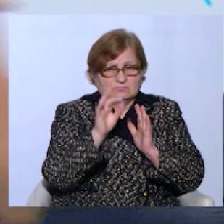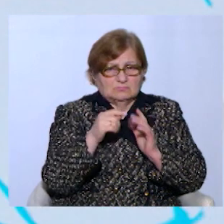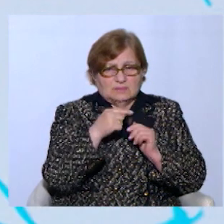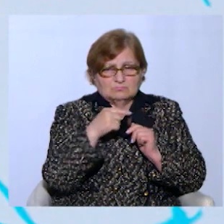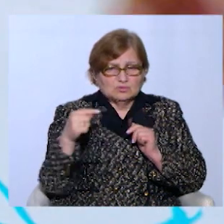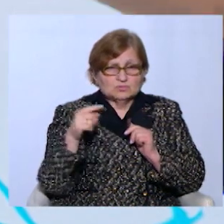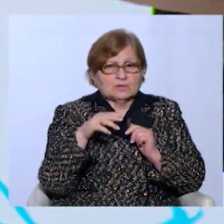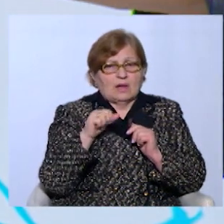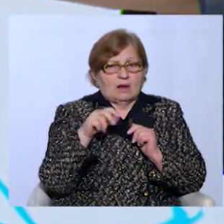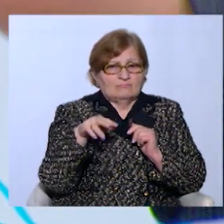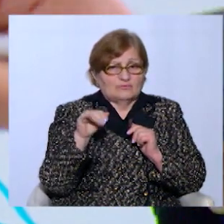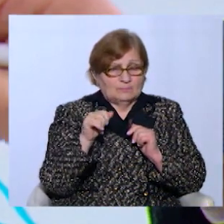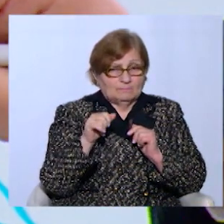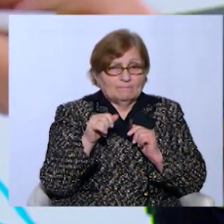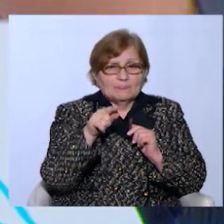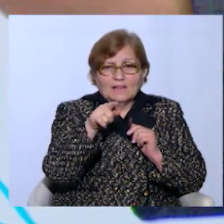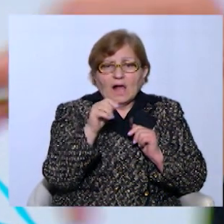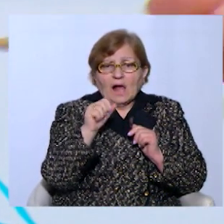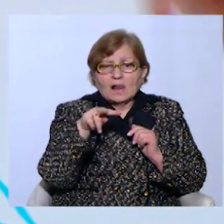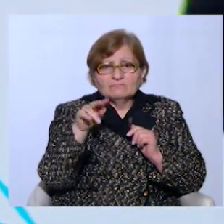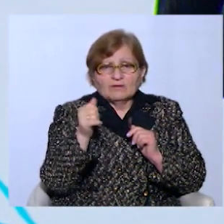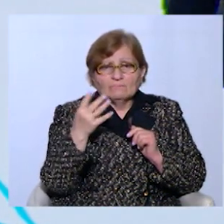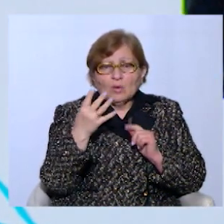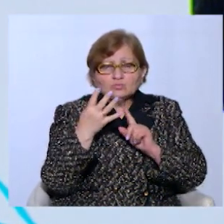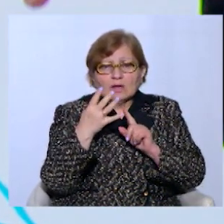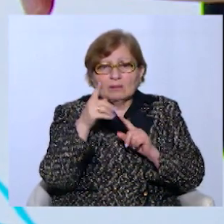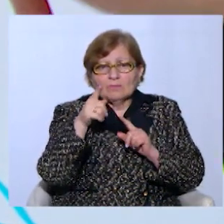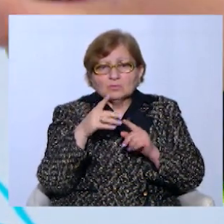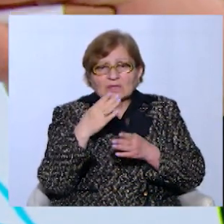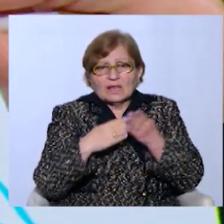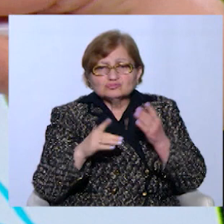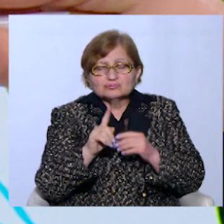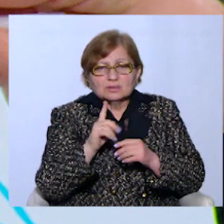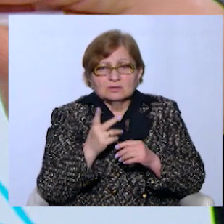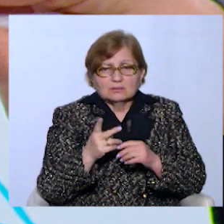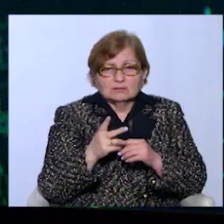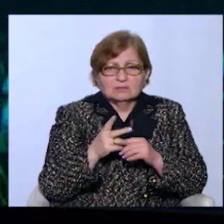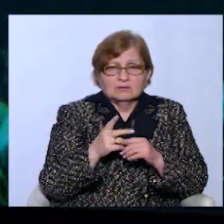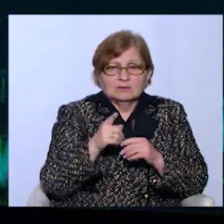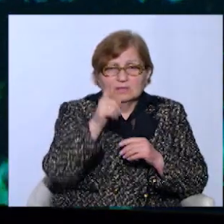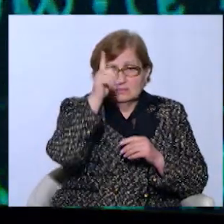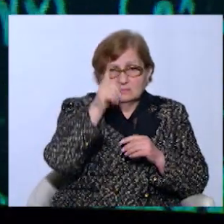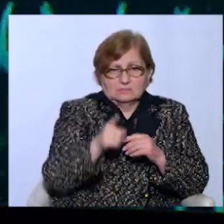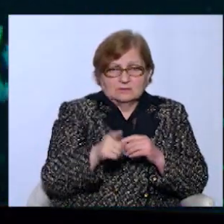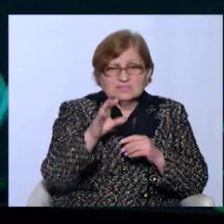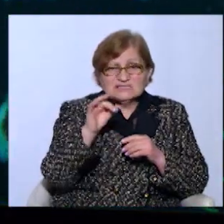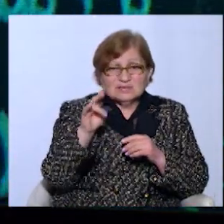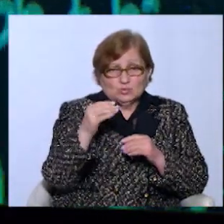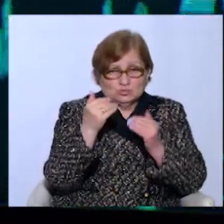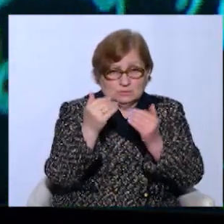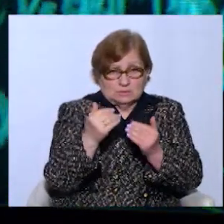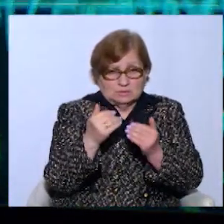მინუს ალფა. რას ვხედავ ჩვენ ამ შემთხვევაში მეოთხედში? ნახეთ, y-koordinati, რომელიც sinusს წარმოადგენს,